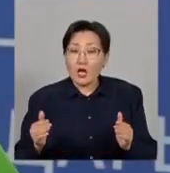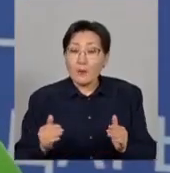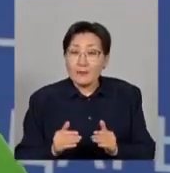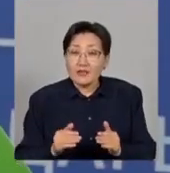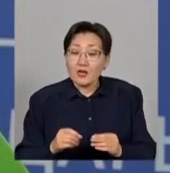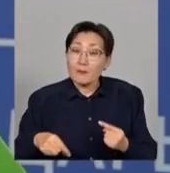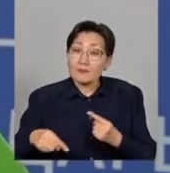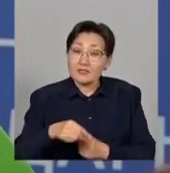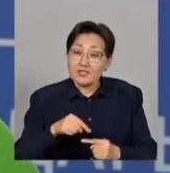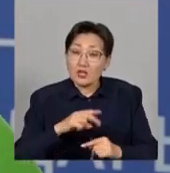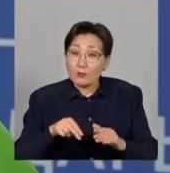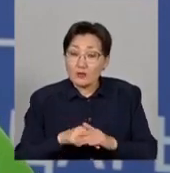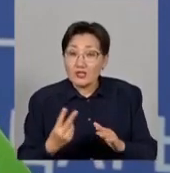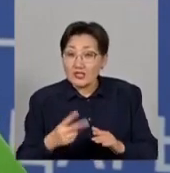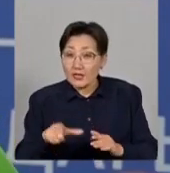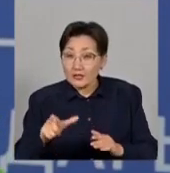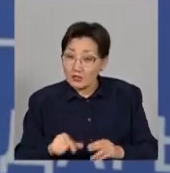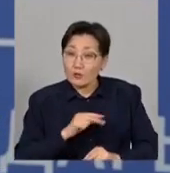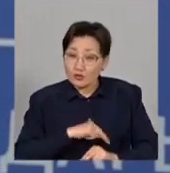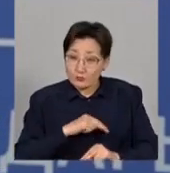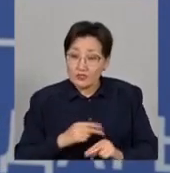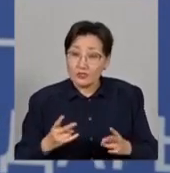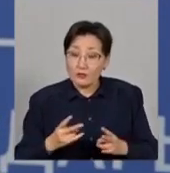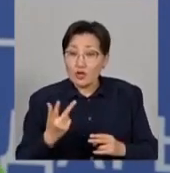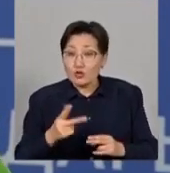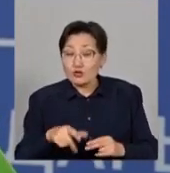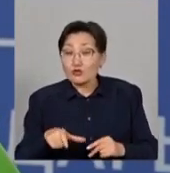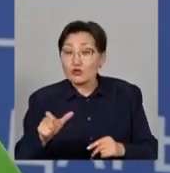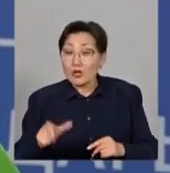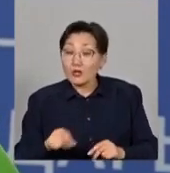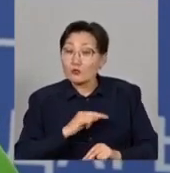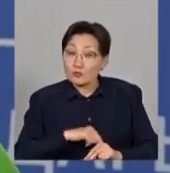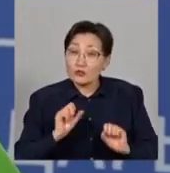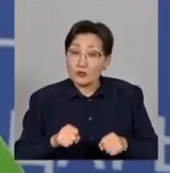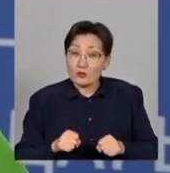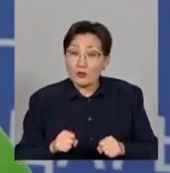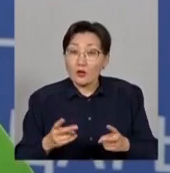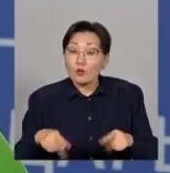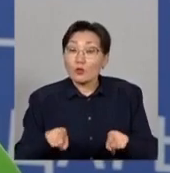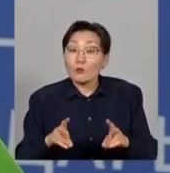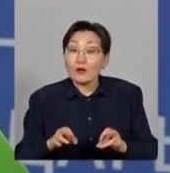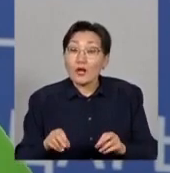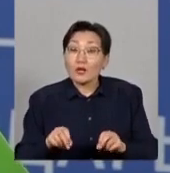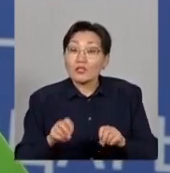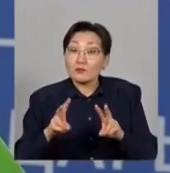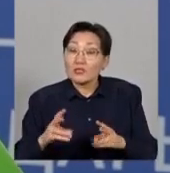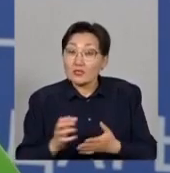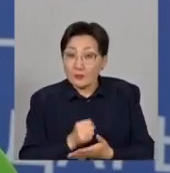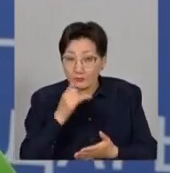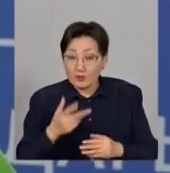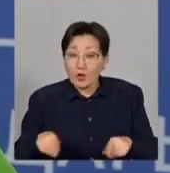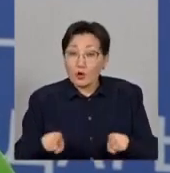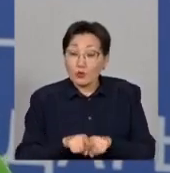болсын, қарамағында бір 2 адам жұмыс керек, 3 адам жұмыс керек, бірақ адам таппай жүреді. Сондықтан да осындай ұйымдастырылып